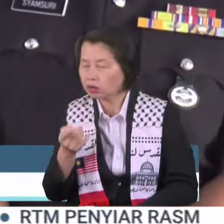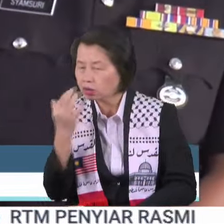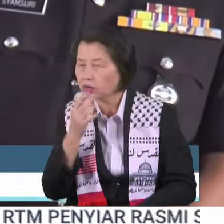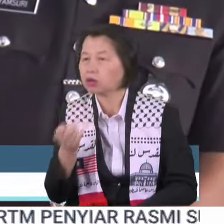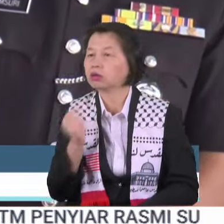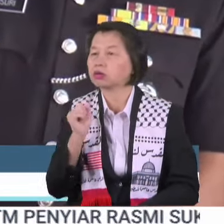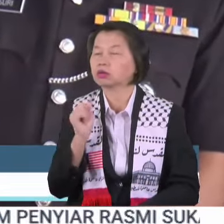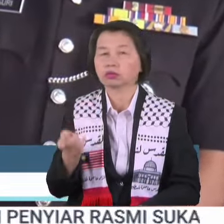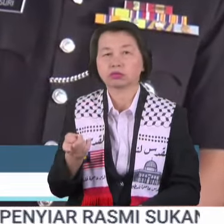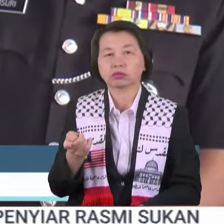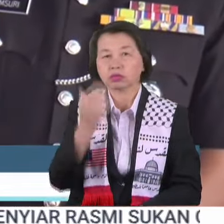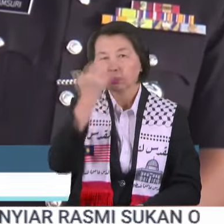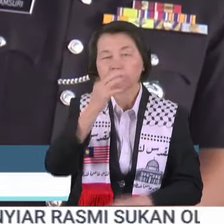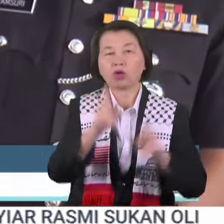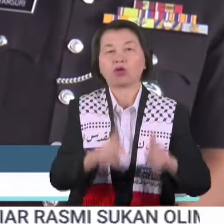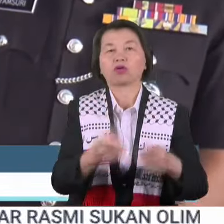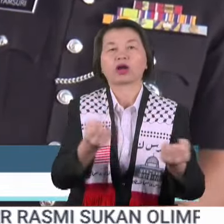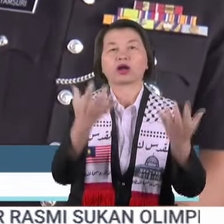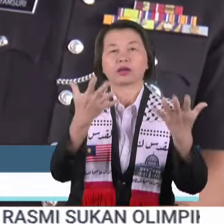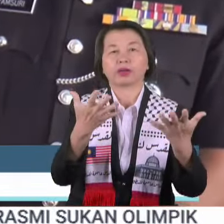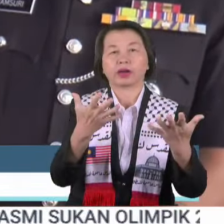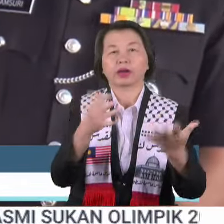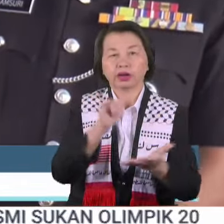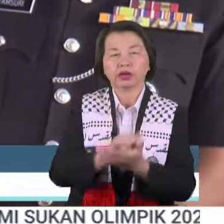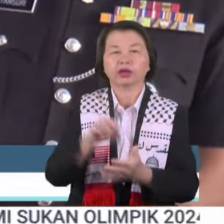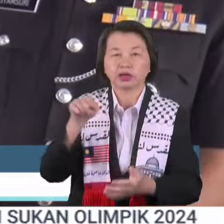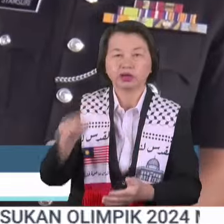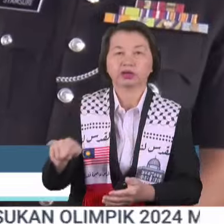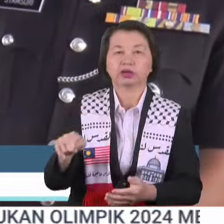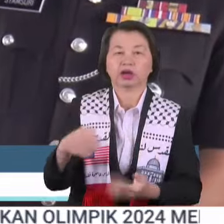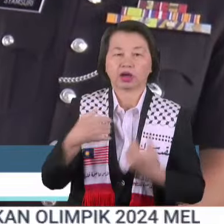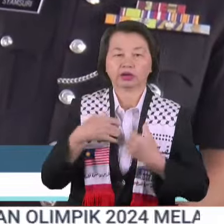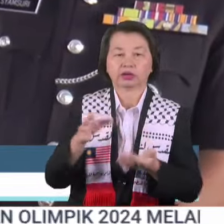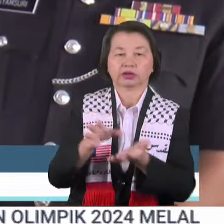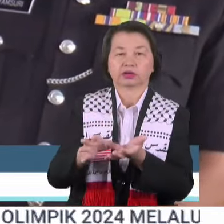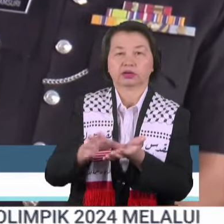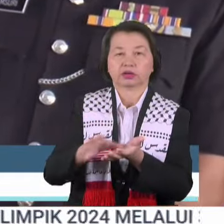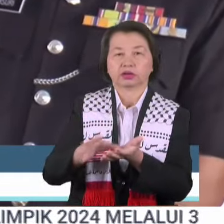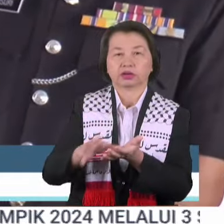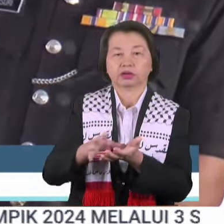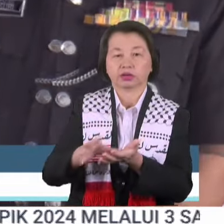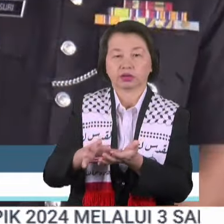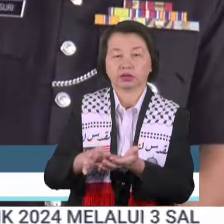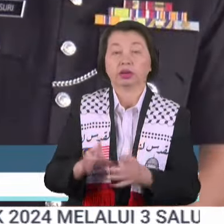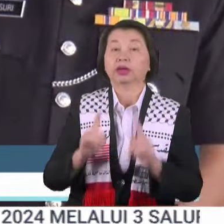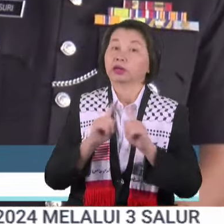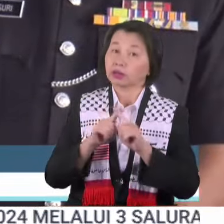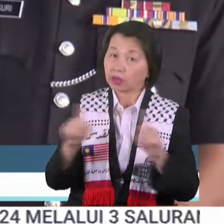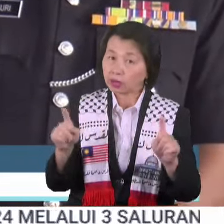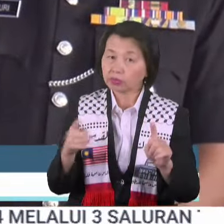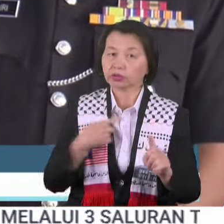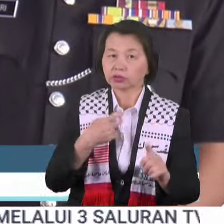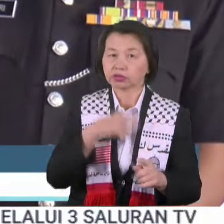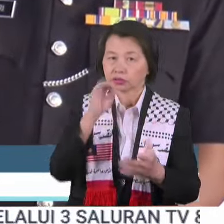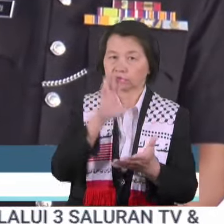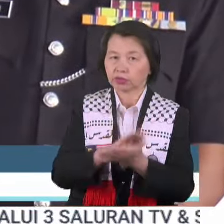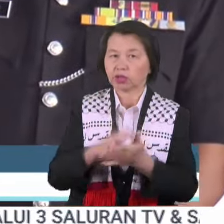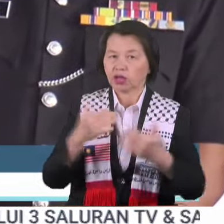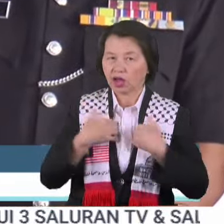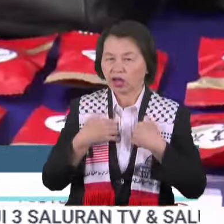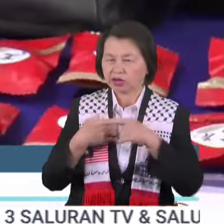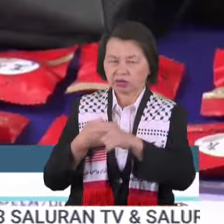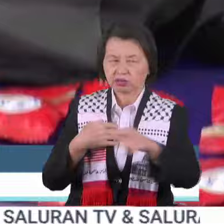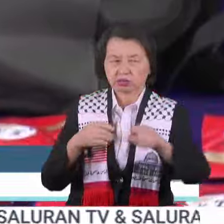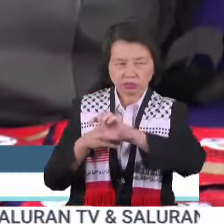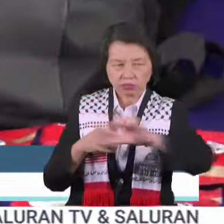mengabui orang ramai bahawa ini adalah dadah. Tetapi kita percaya ada lagi rangkaian